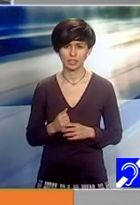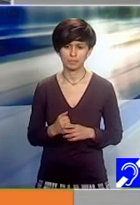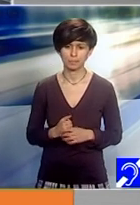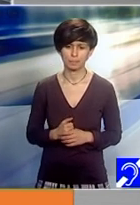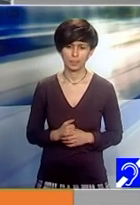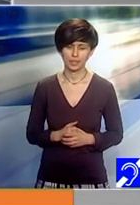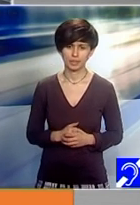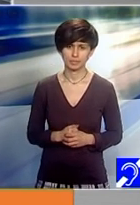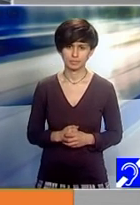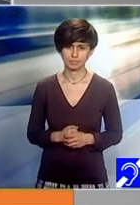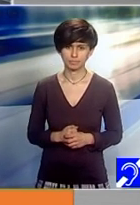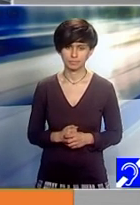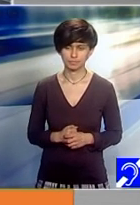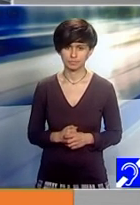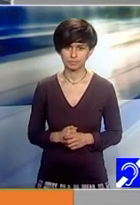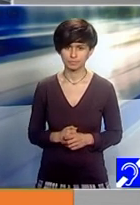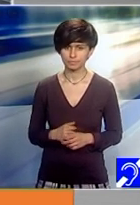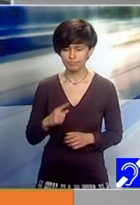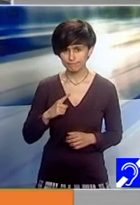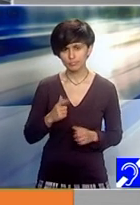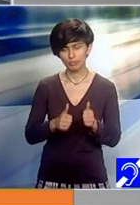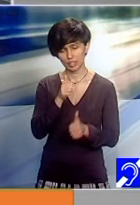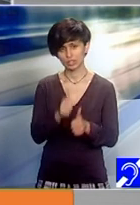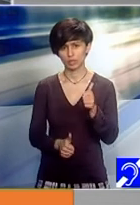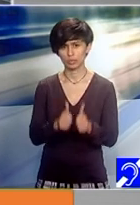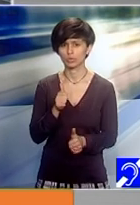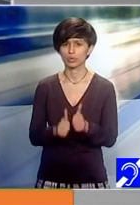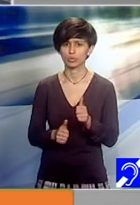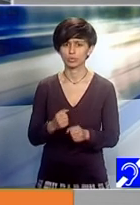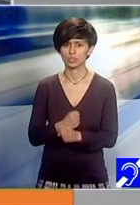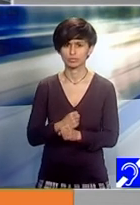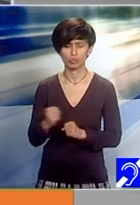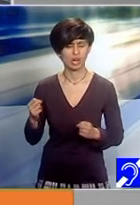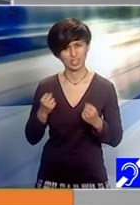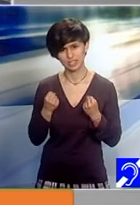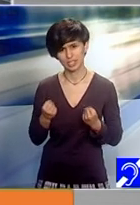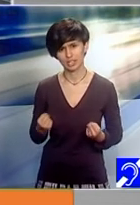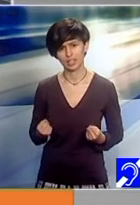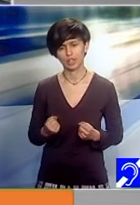până duminică, o competiție foarte, foarte grea.